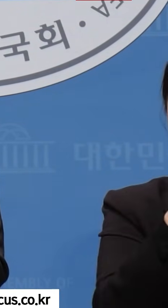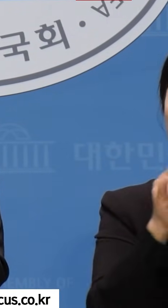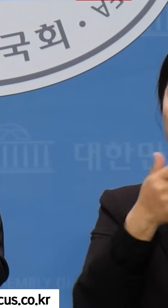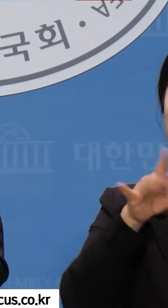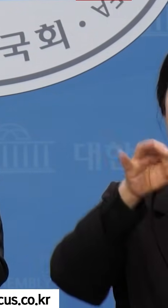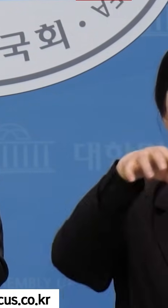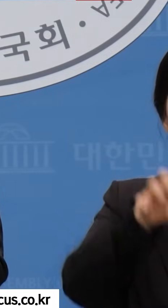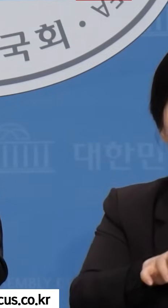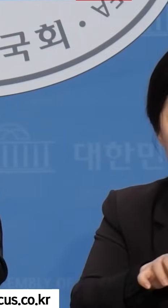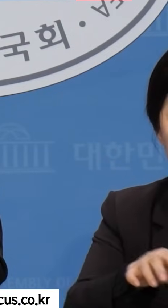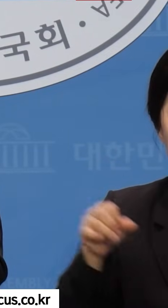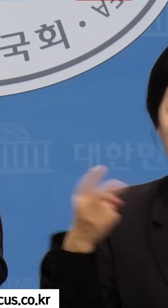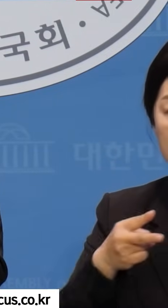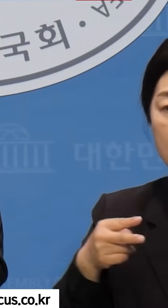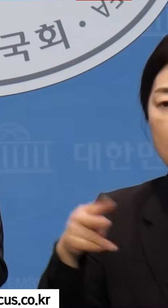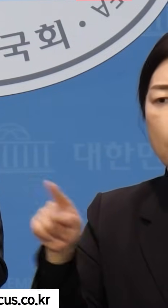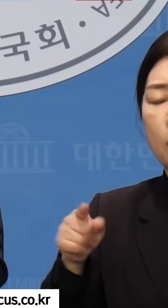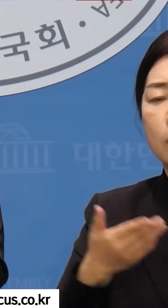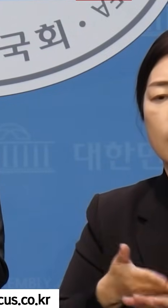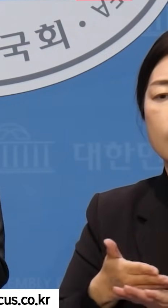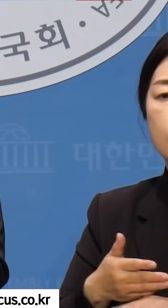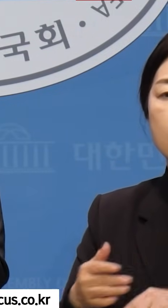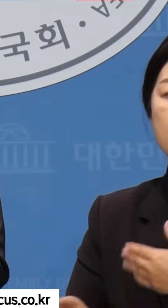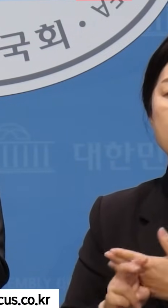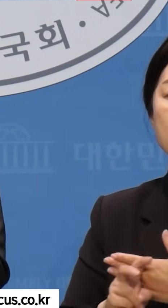또 유유히 빠져나갔습니다.